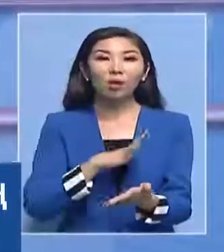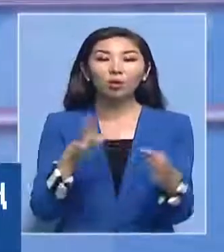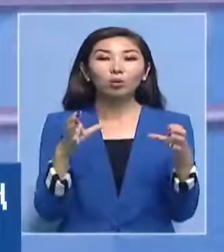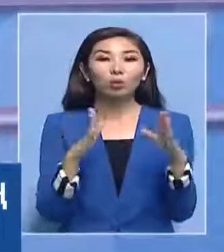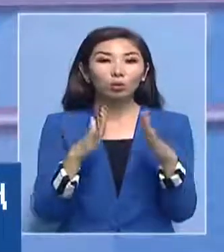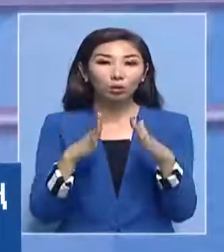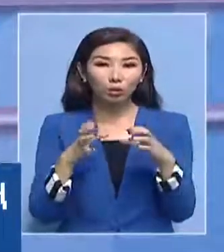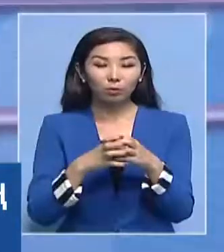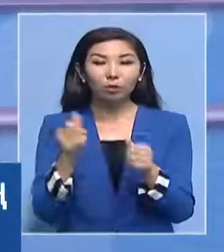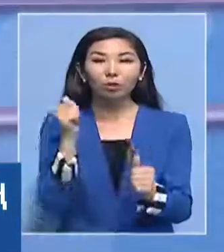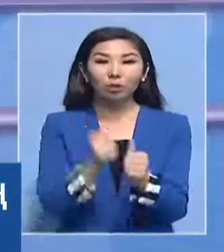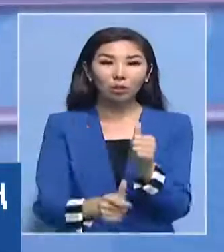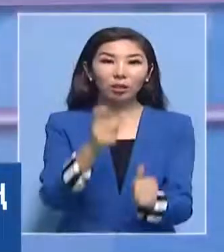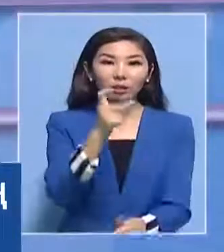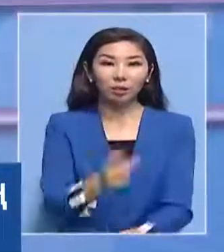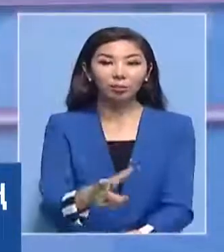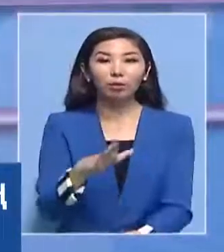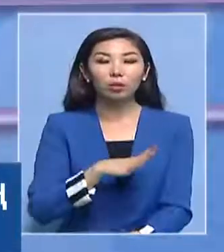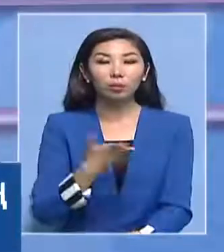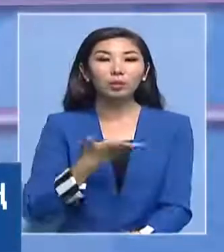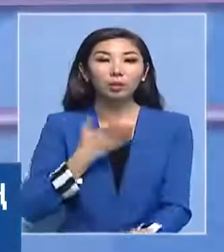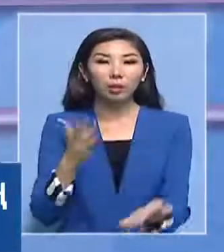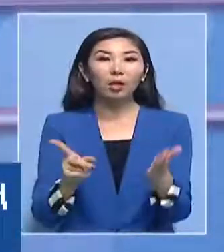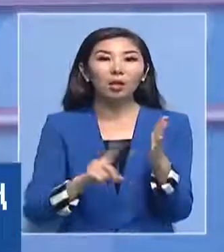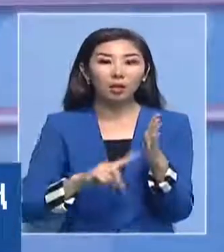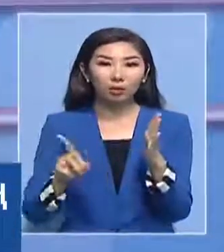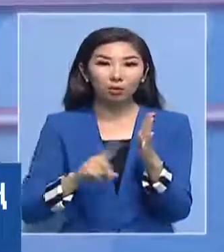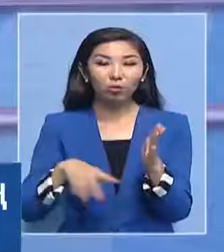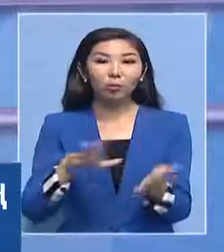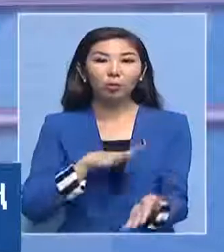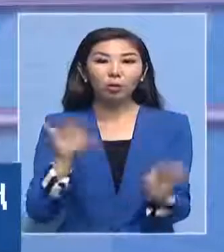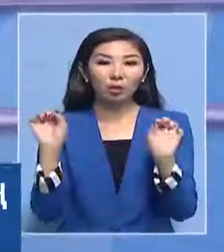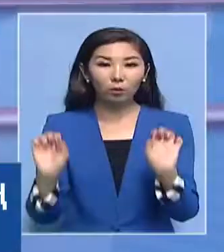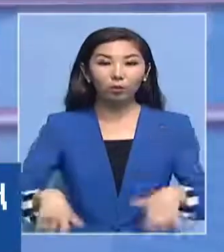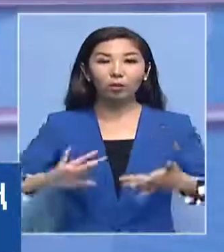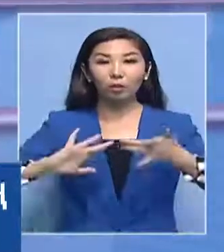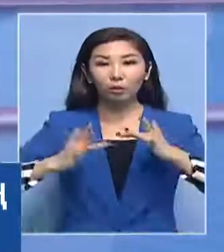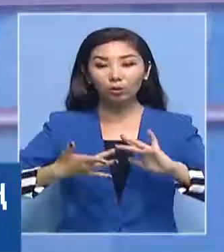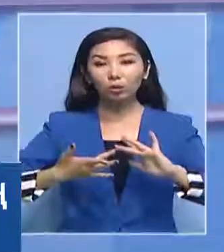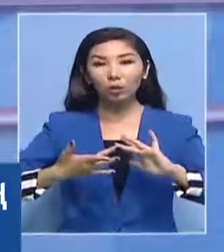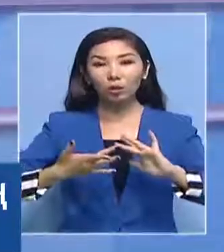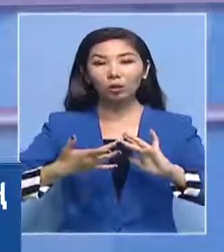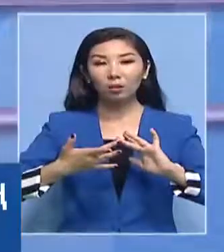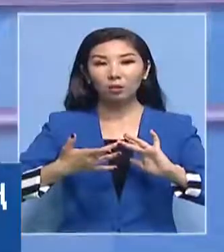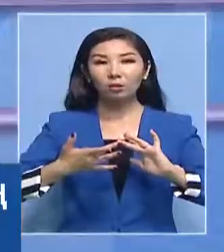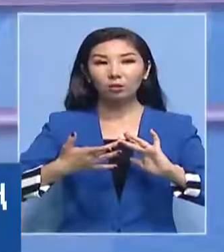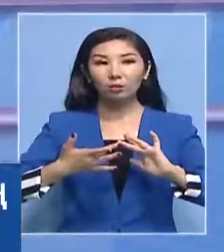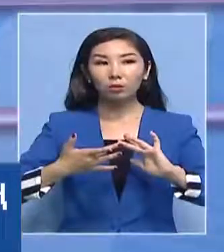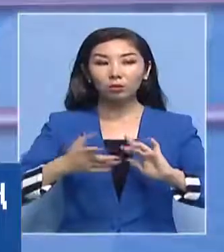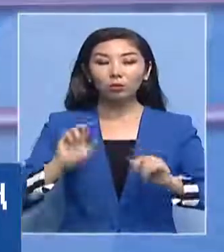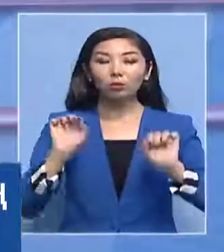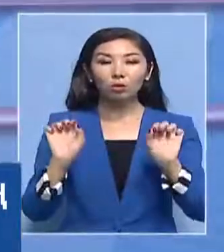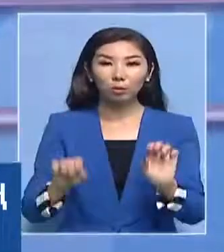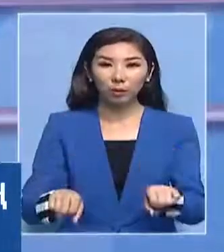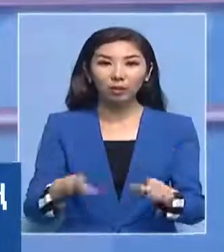болса да, жаңа жеке адам болса да бізге қатынасуға болады. Біздер жаңа онлайн түрінде қазір қиын емес, қосуға